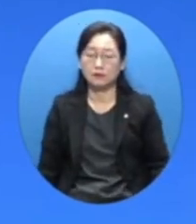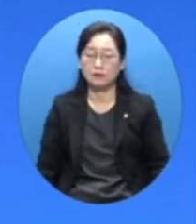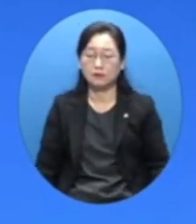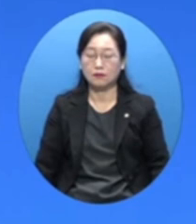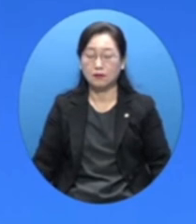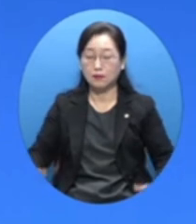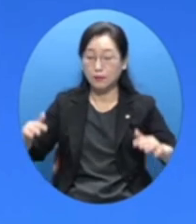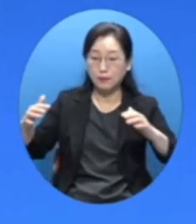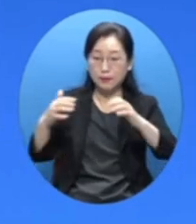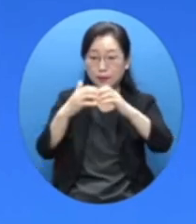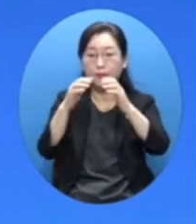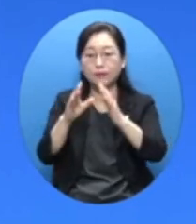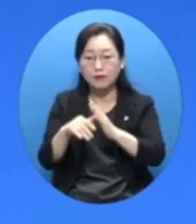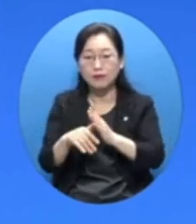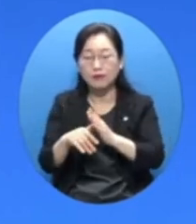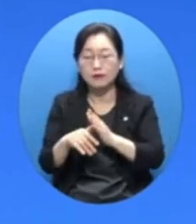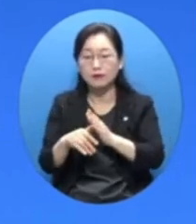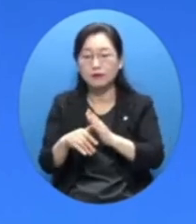교통사고 날 때